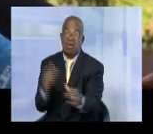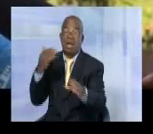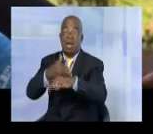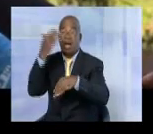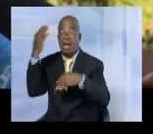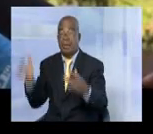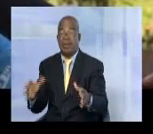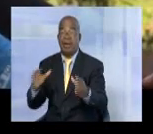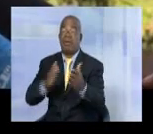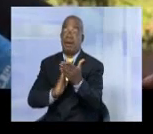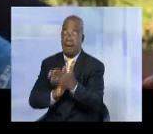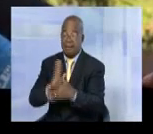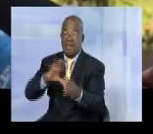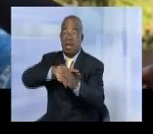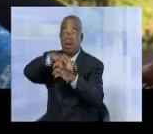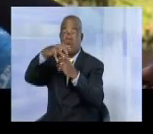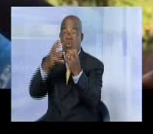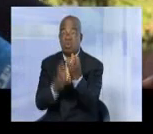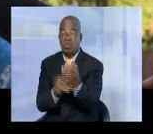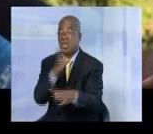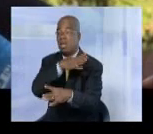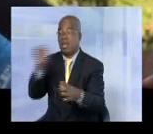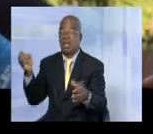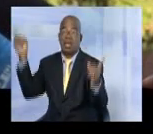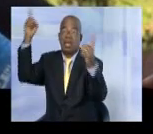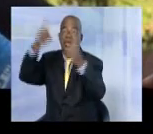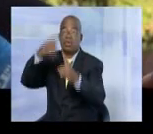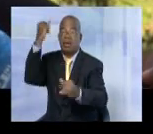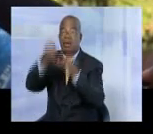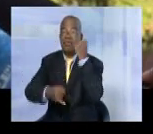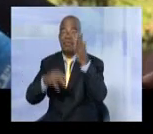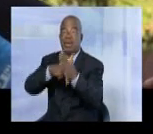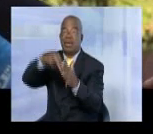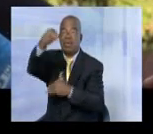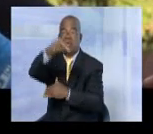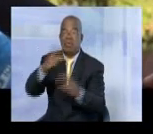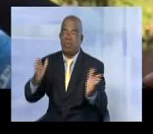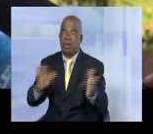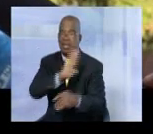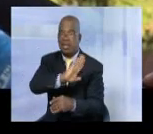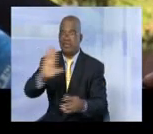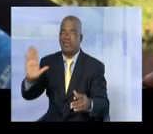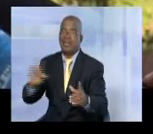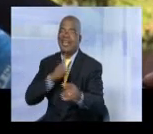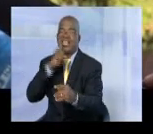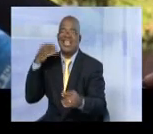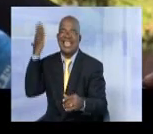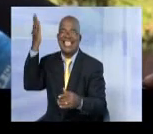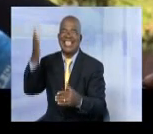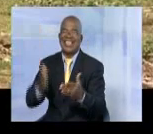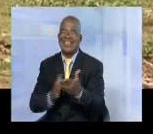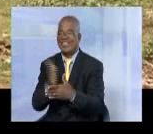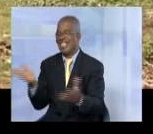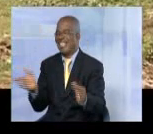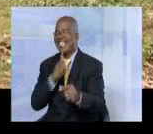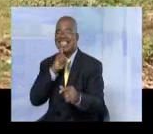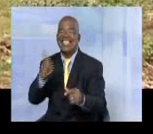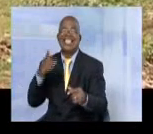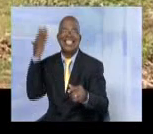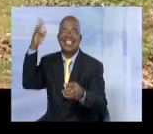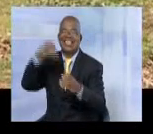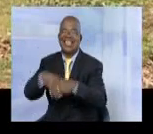vont être faites et je pense, Dieu voulant, jusqu'à la fin du mois de novembre, les enfants pourront être dans ces classes. La